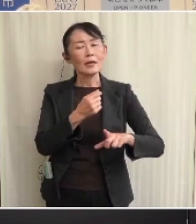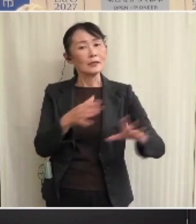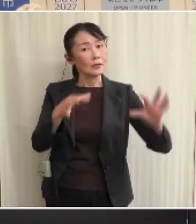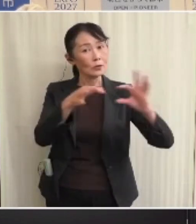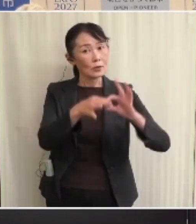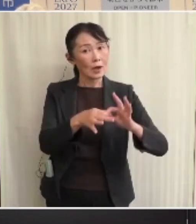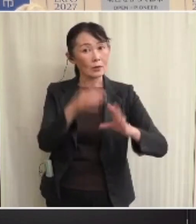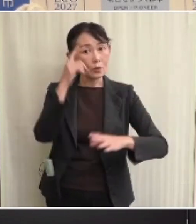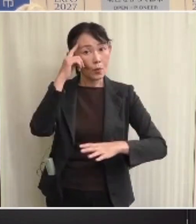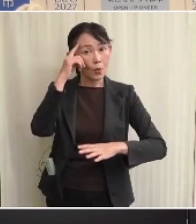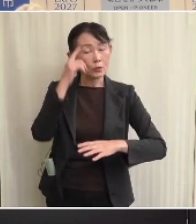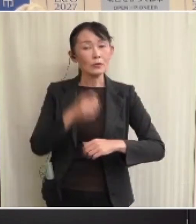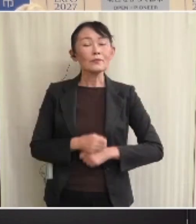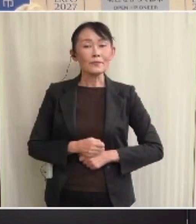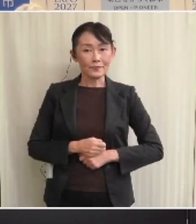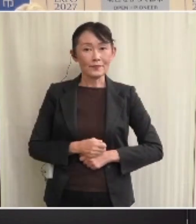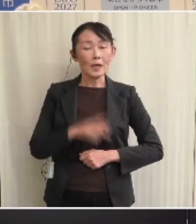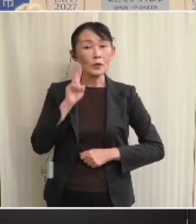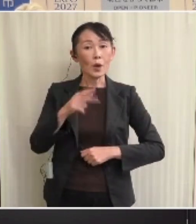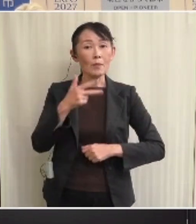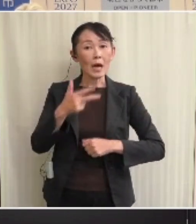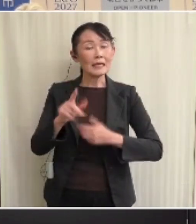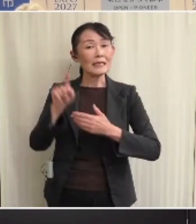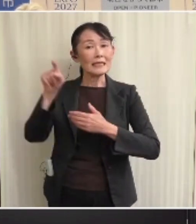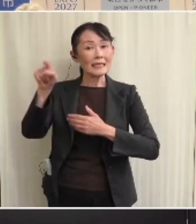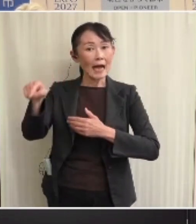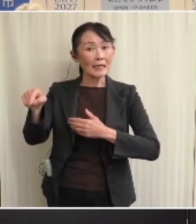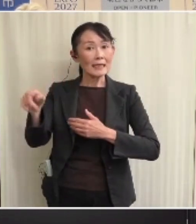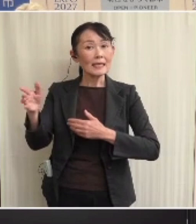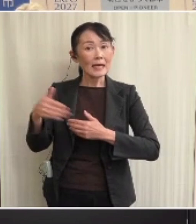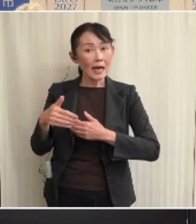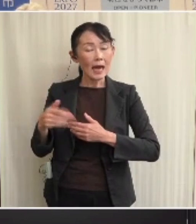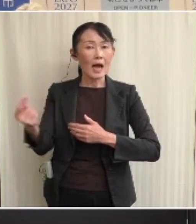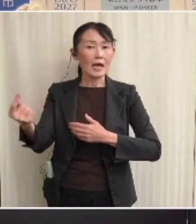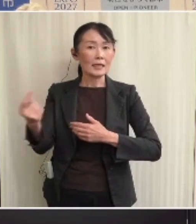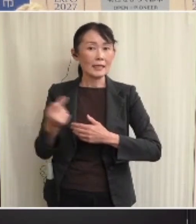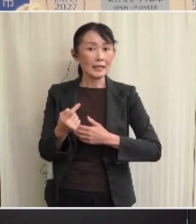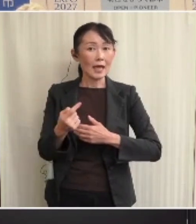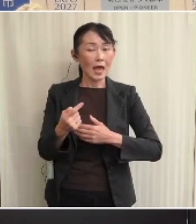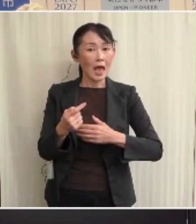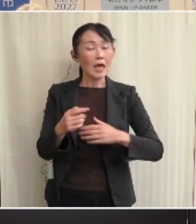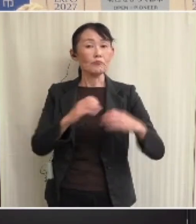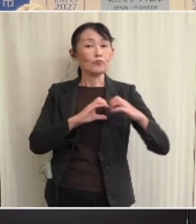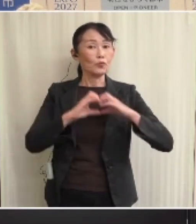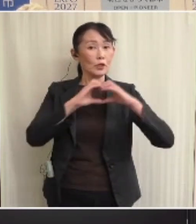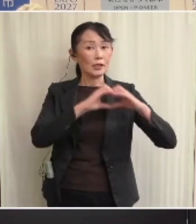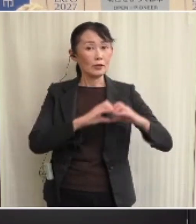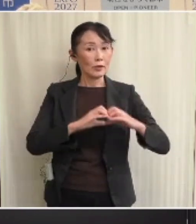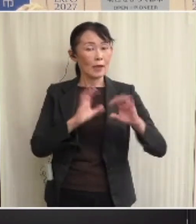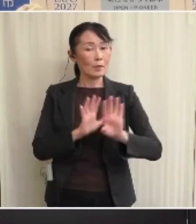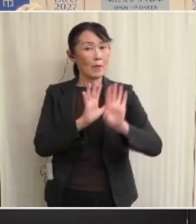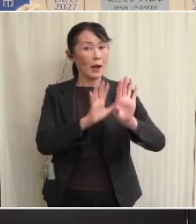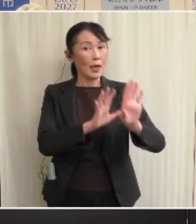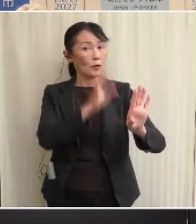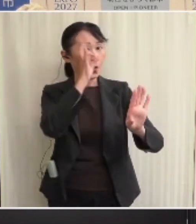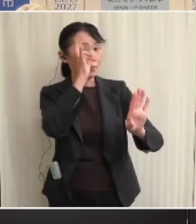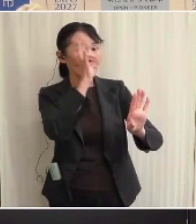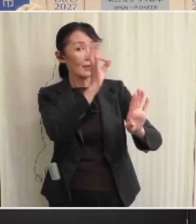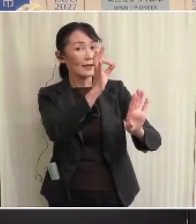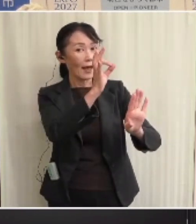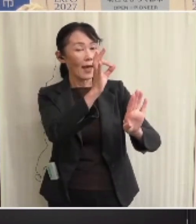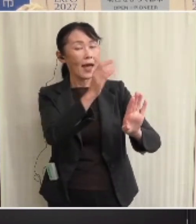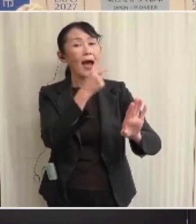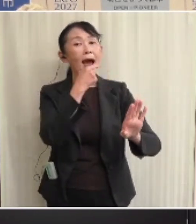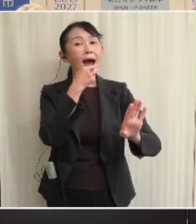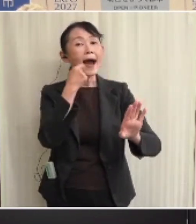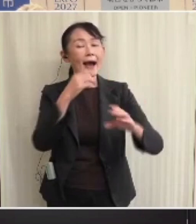市外からはですね、やっぱりこう改めて来ていただいて、プリキュア等を見ていただいて、また赤